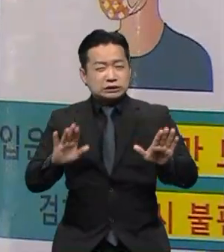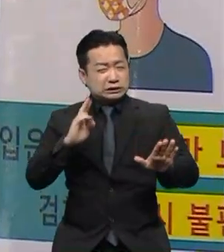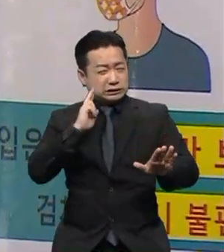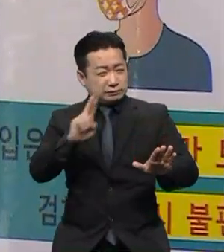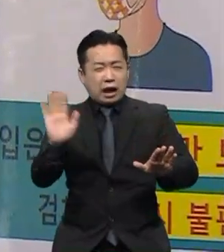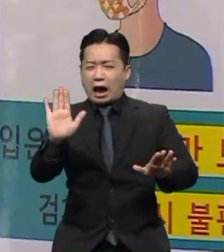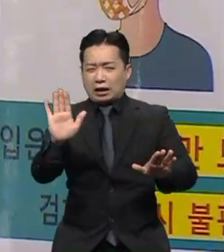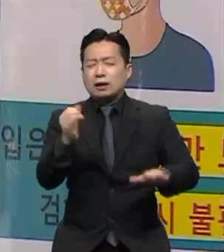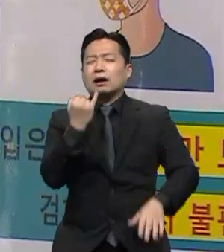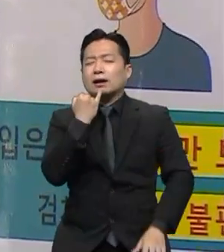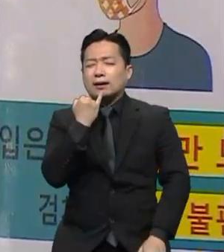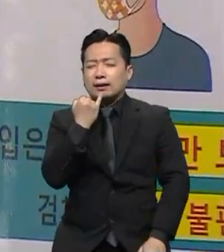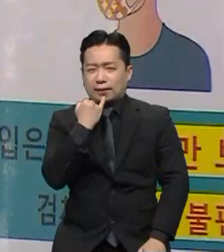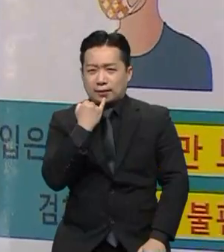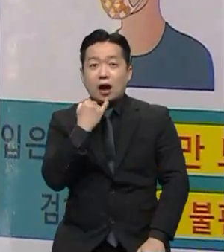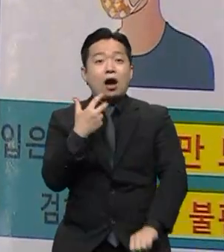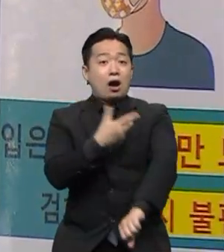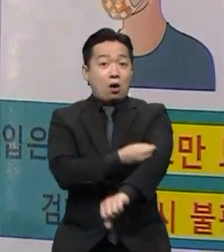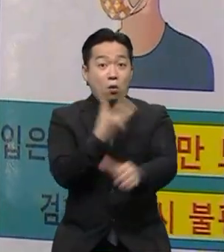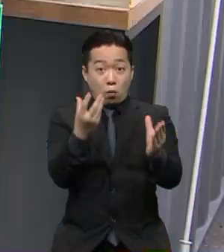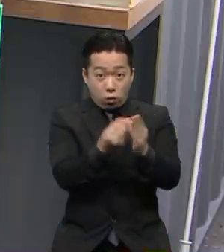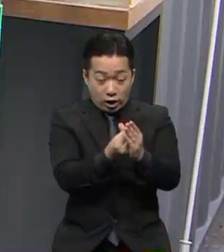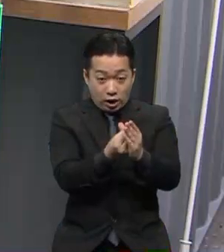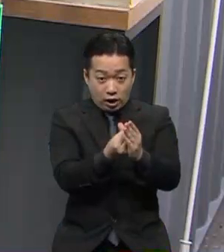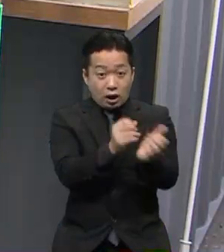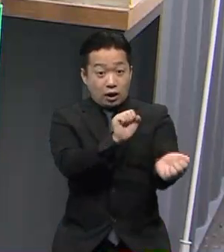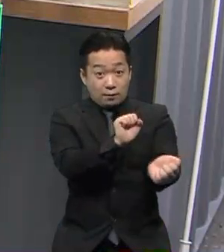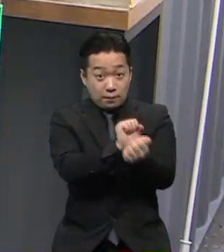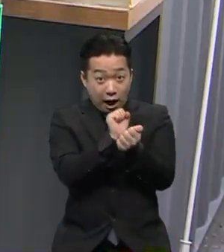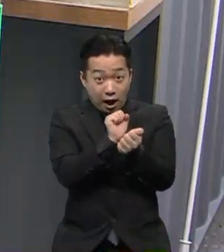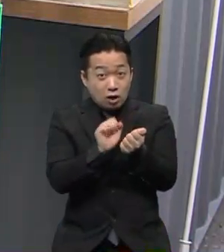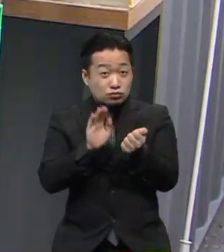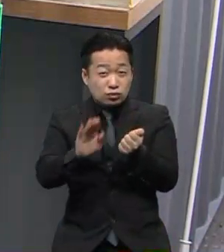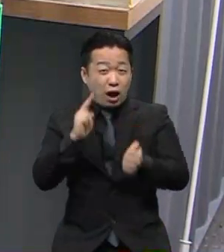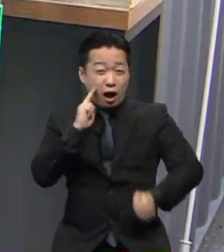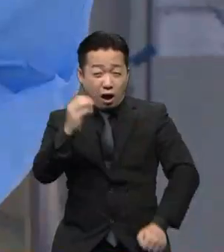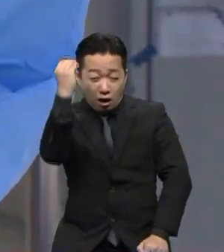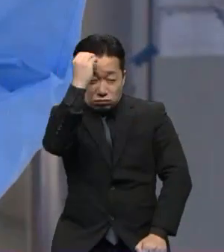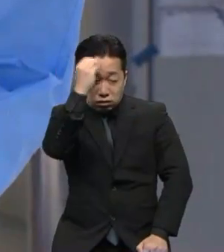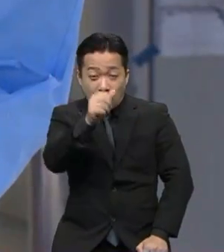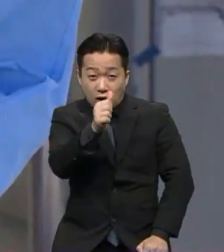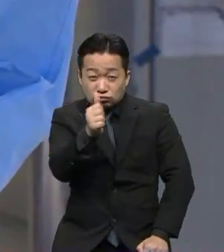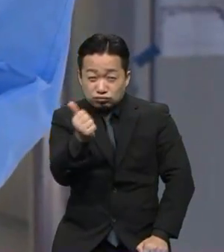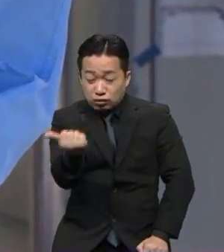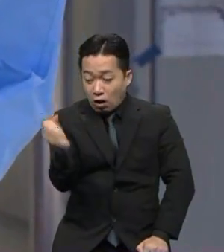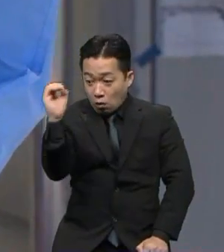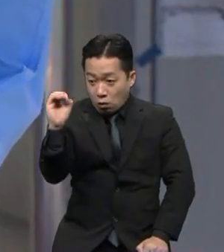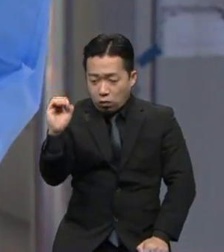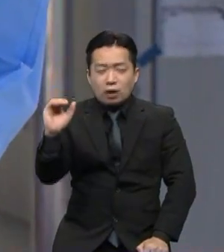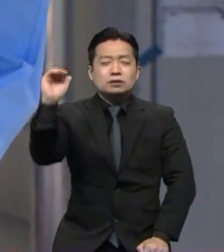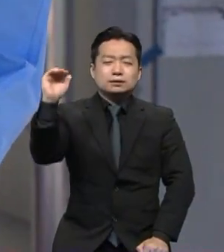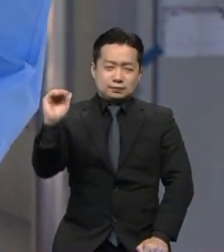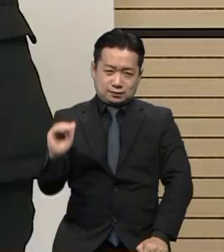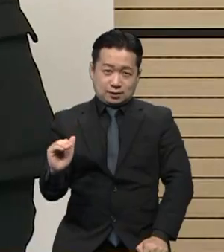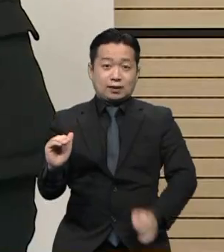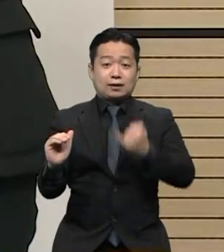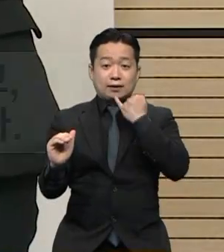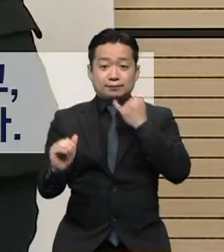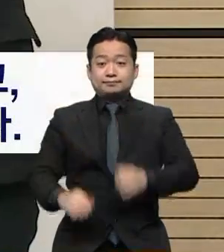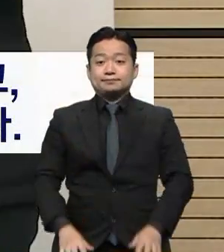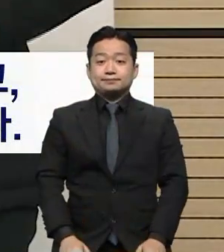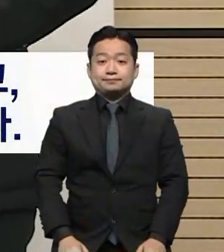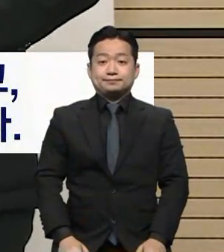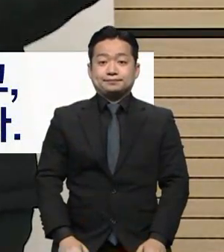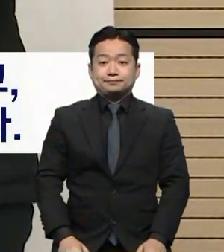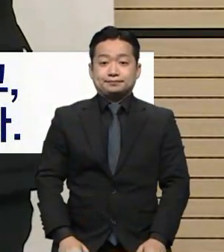아닙니다. 또 접종 완료자는 감염된다 하더라도 중증이나 사망으로 갈 가능성도 낮습니다. 백신